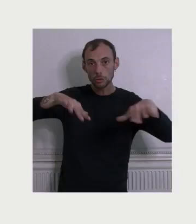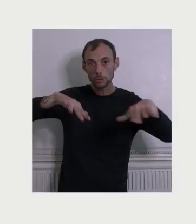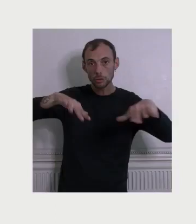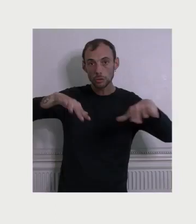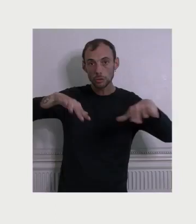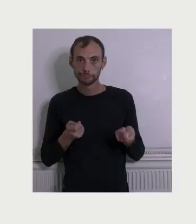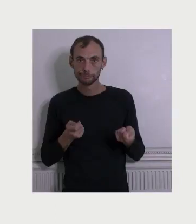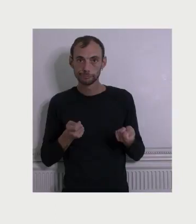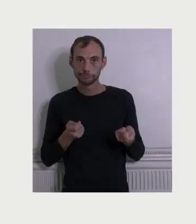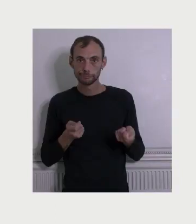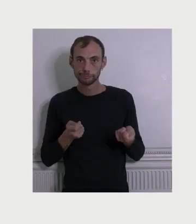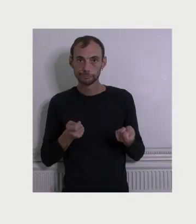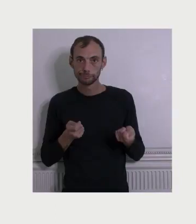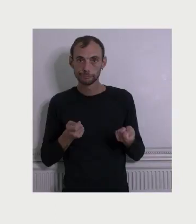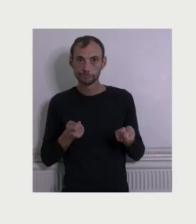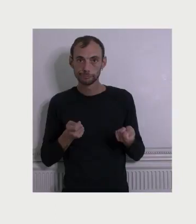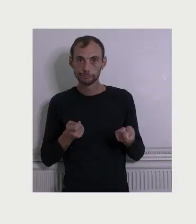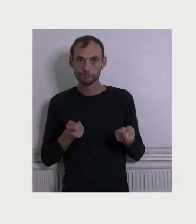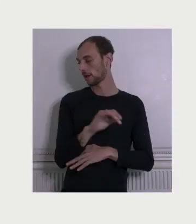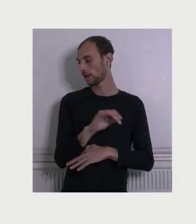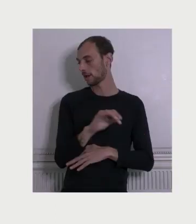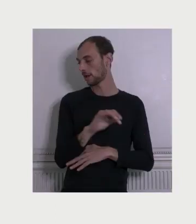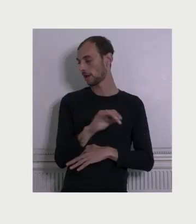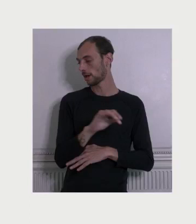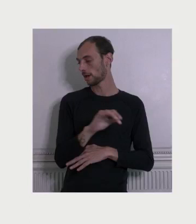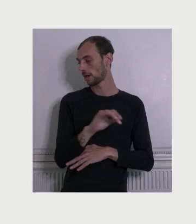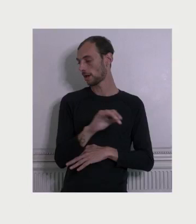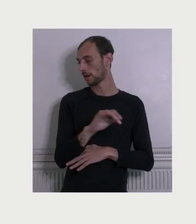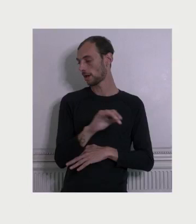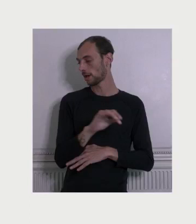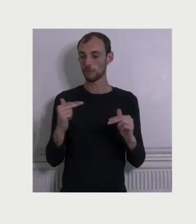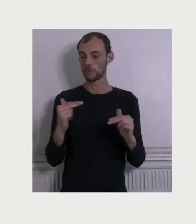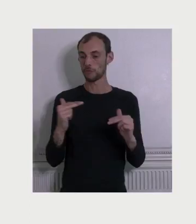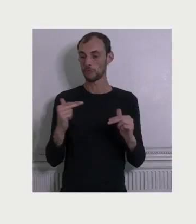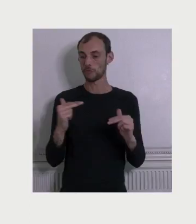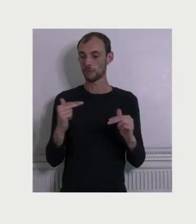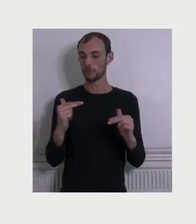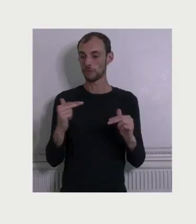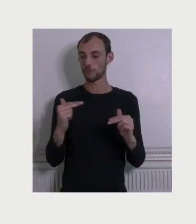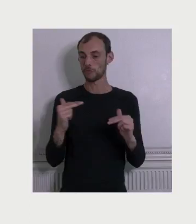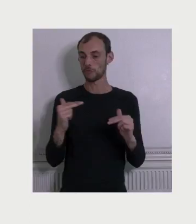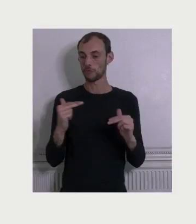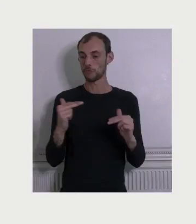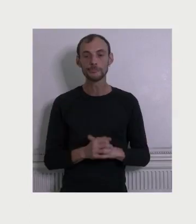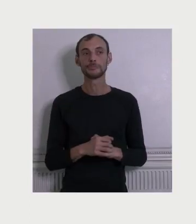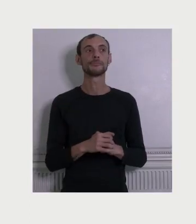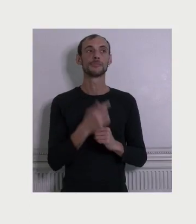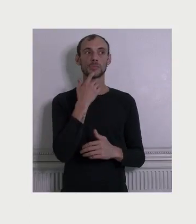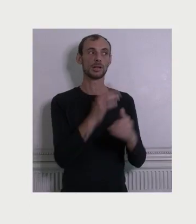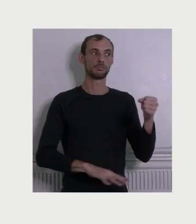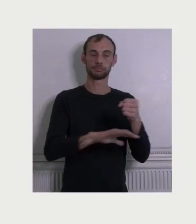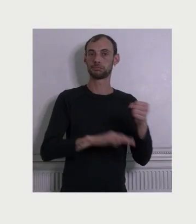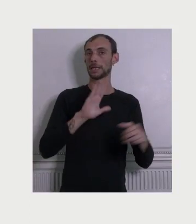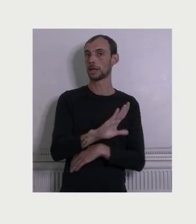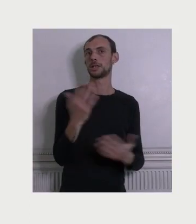et CCAS, donc avec la formation des agents et l'implication avec la charte mairie exemplaire, avec des actions visibles, on va